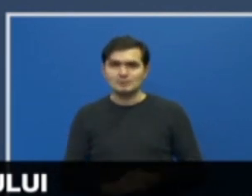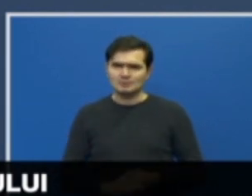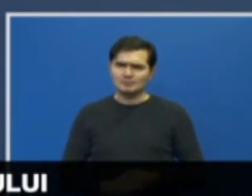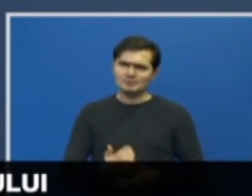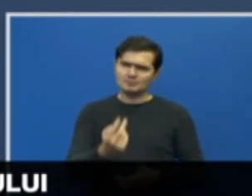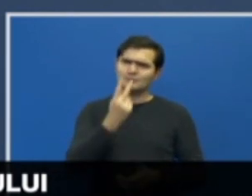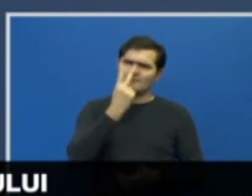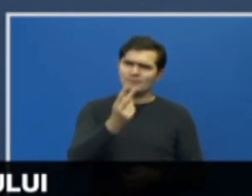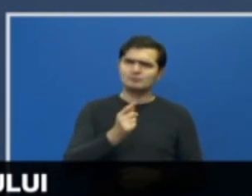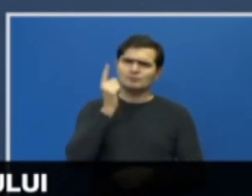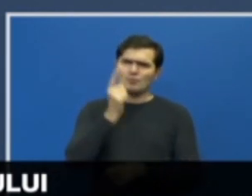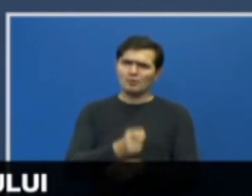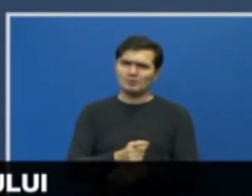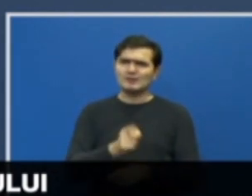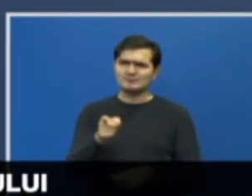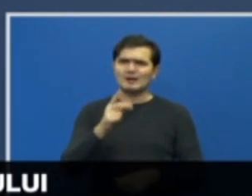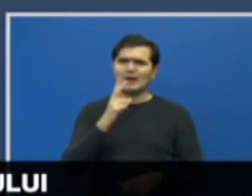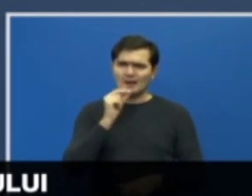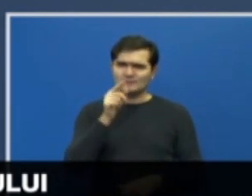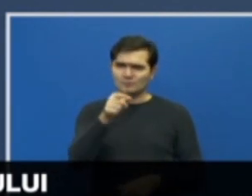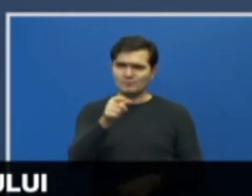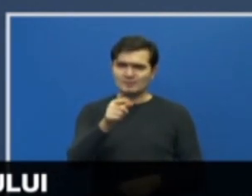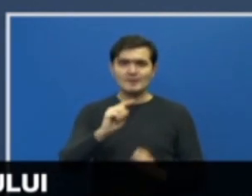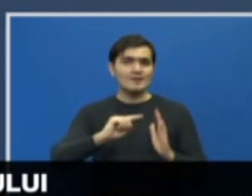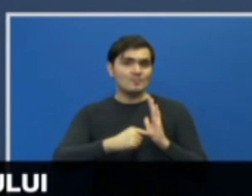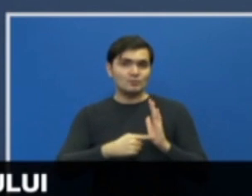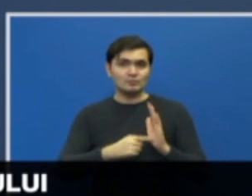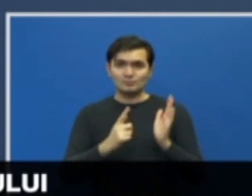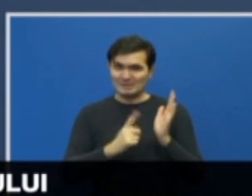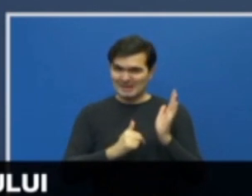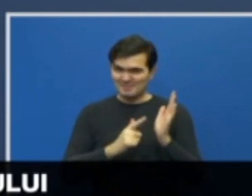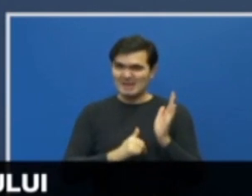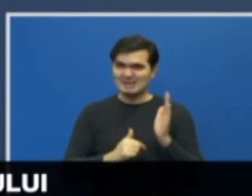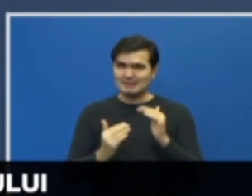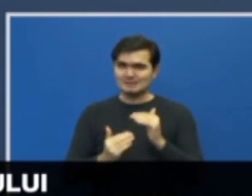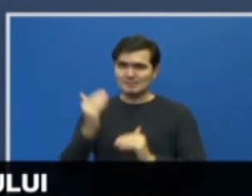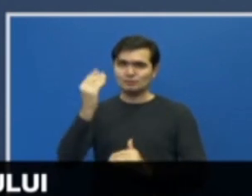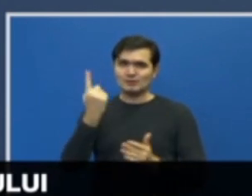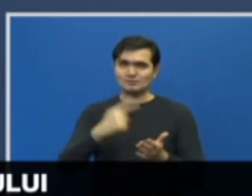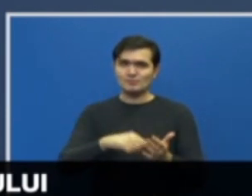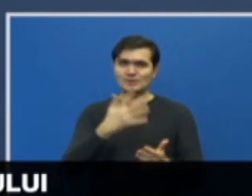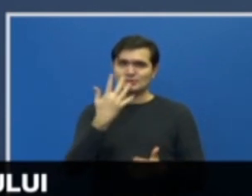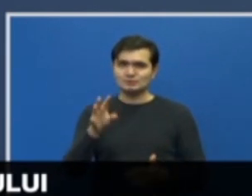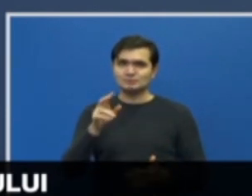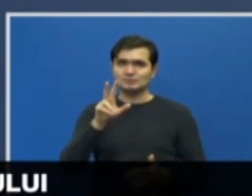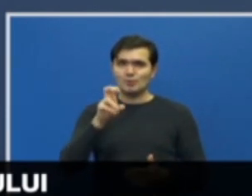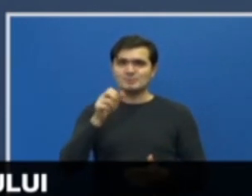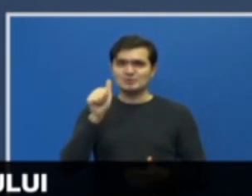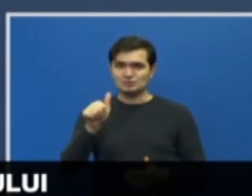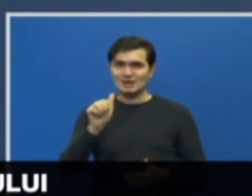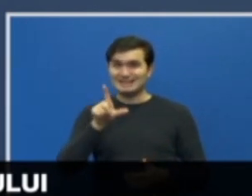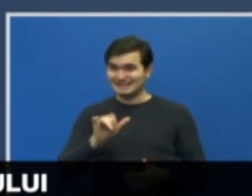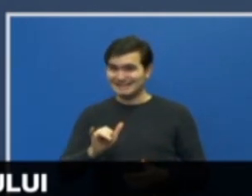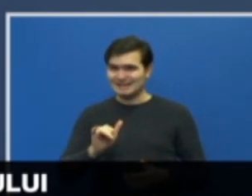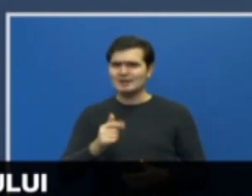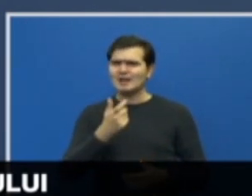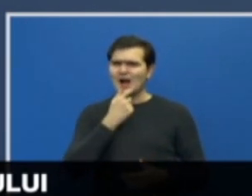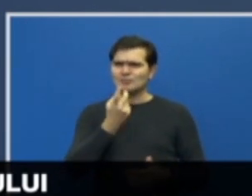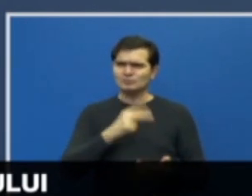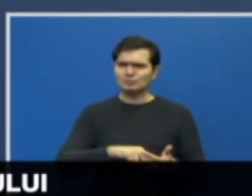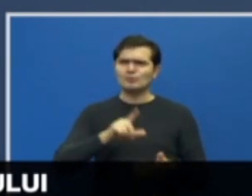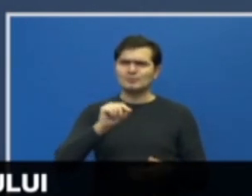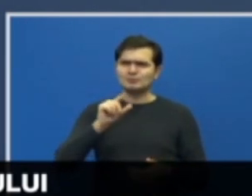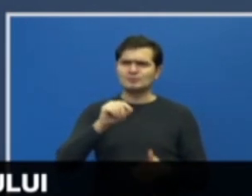văzut în ordonanța despre care ați vorbit că punctul de pensie se majorează la 1586. Însă, în 2020,